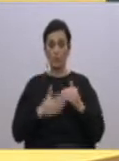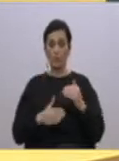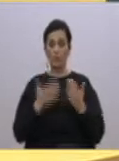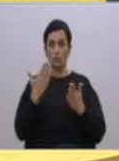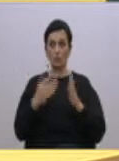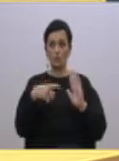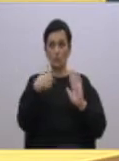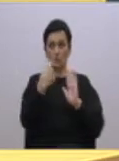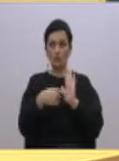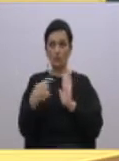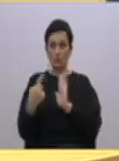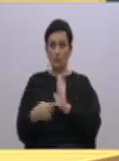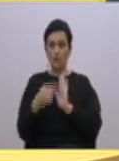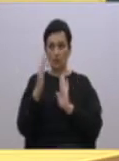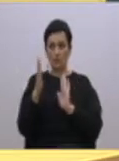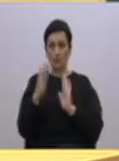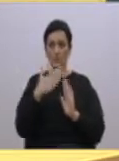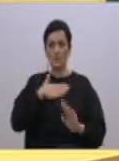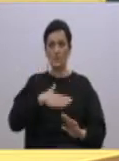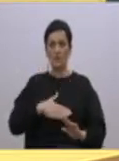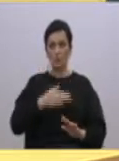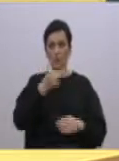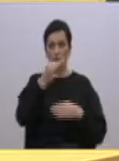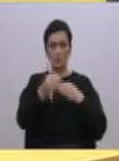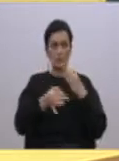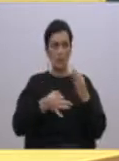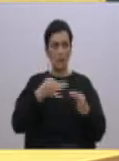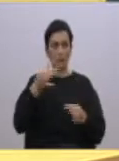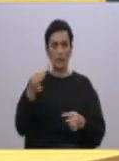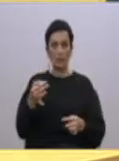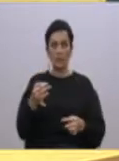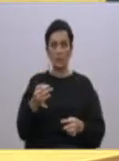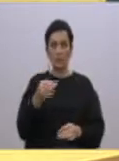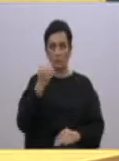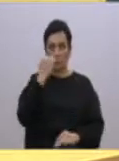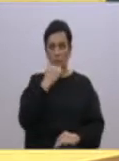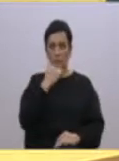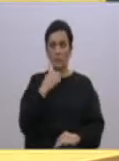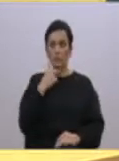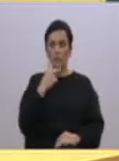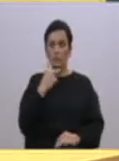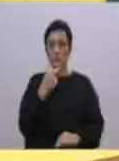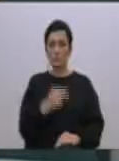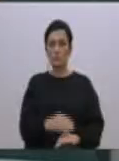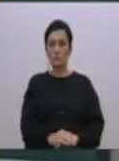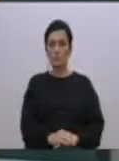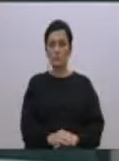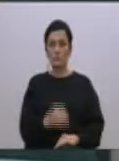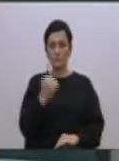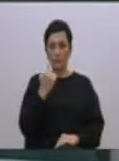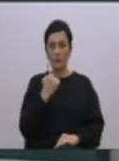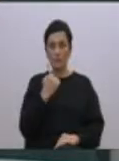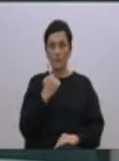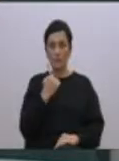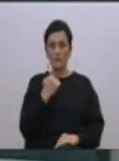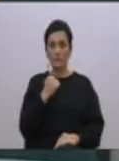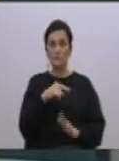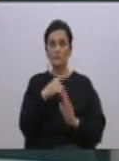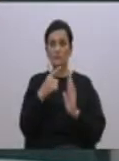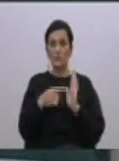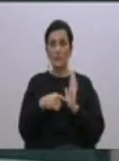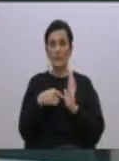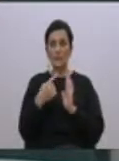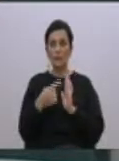aici trebuie, că e knebat, si am un nevit, ghipa suhept, bagdut, cură, da, vistus. Magdut, ce e